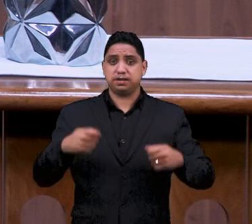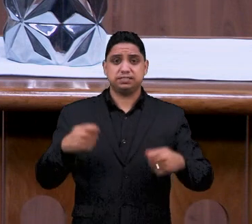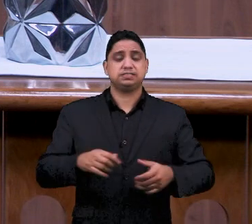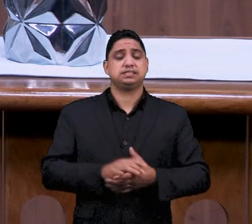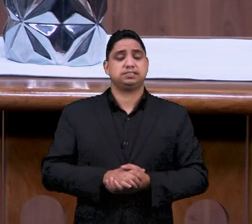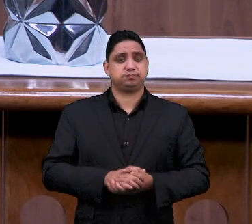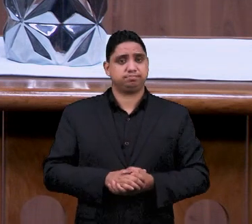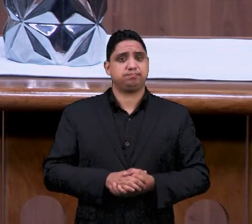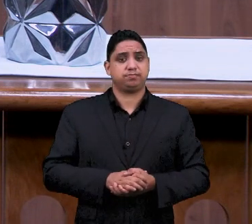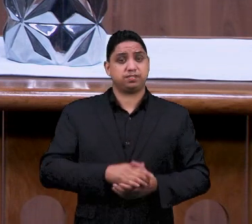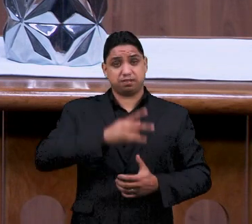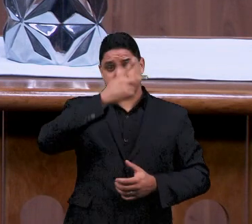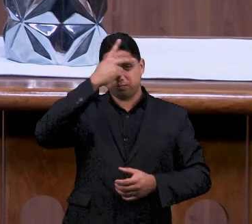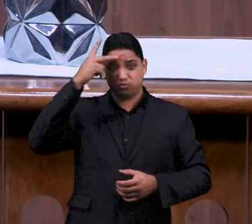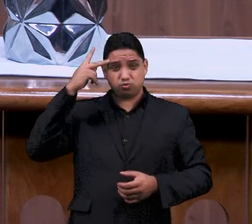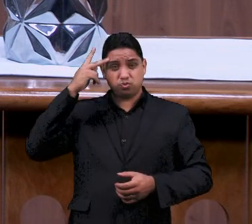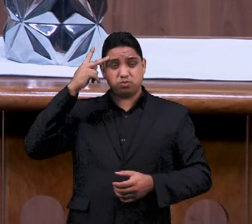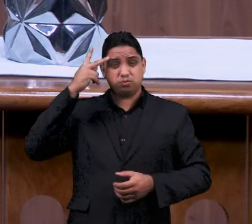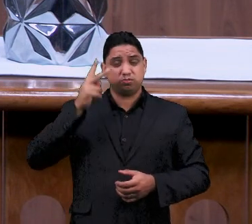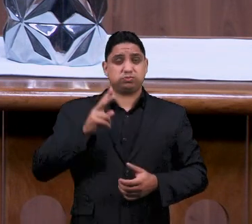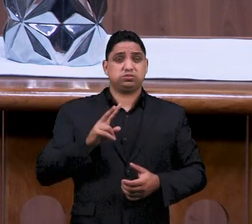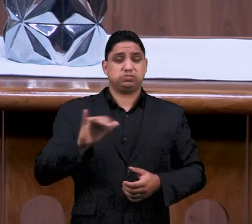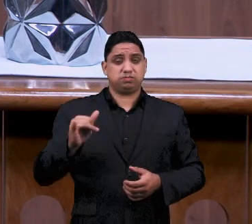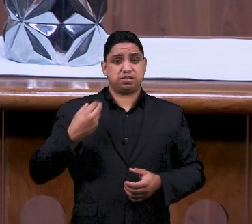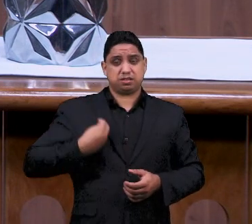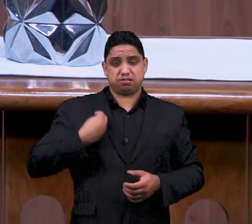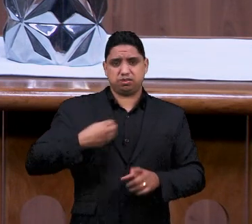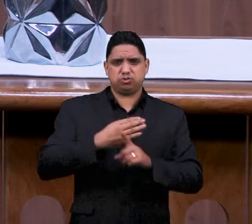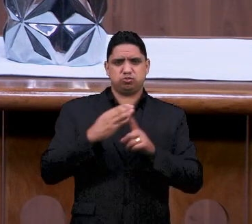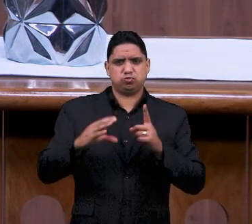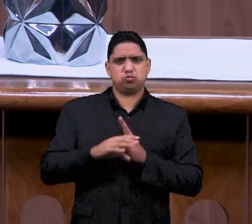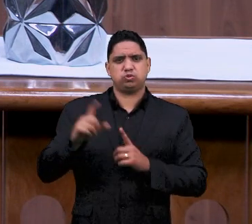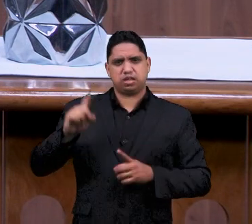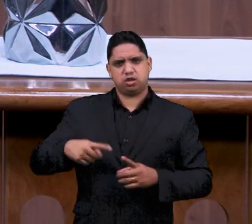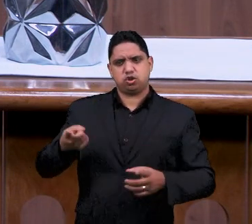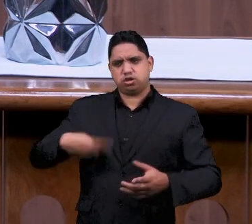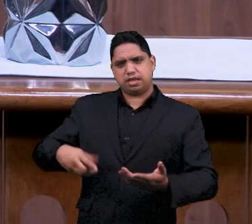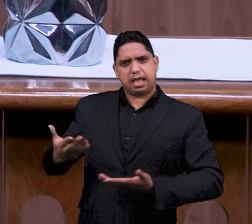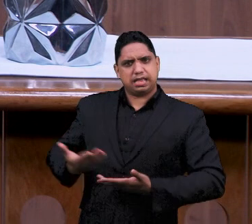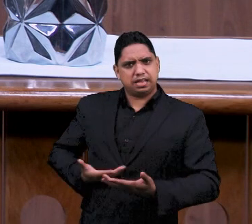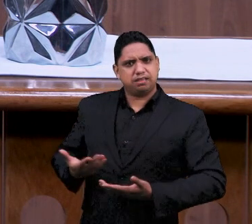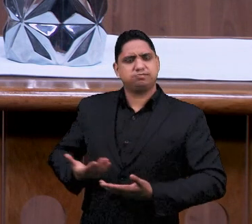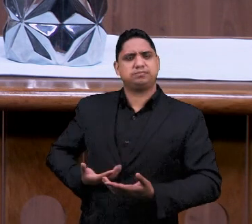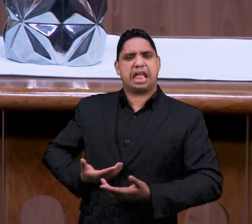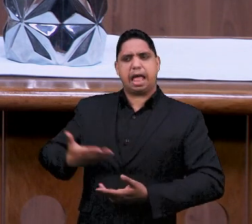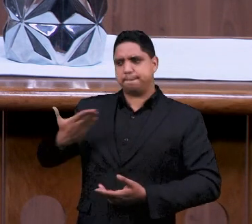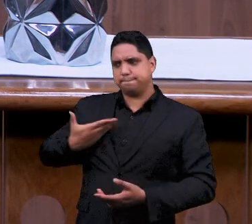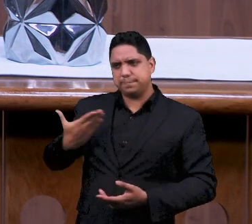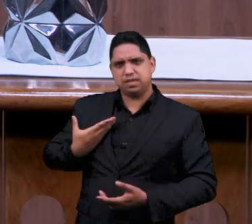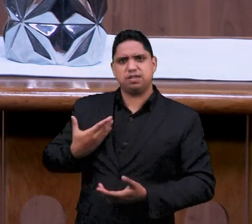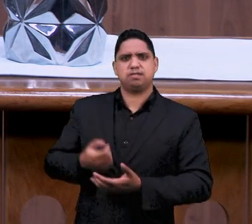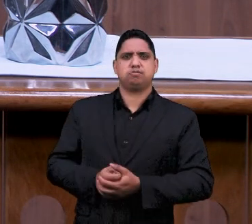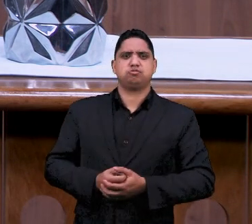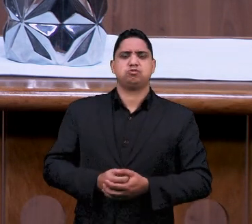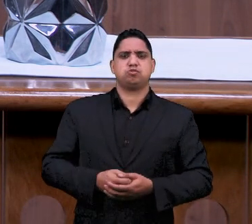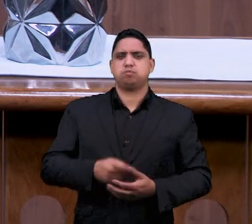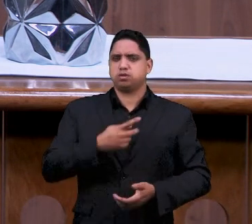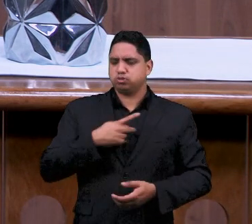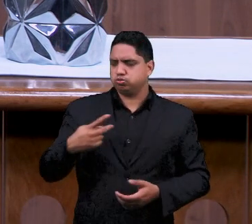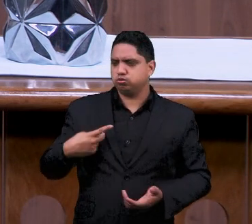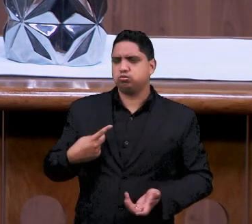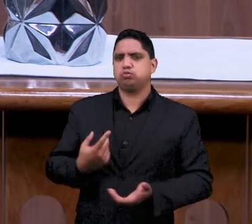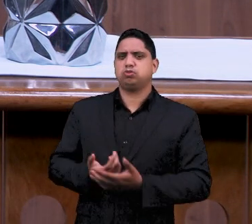les soins nécessaires. Les personnes qui vont être présentes sont nos frères, sont nos brebis. Nous avons une responsabilité avec